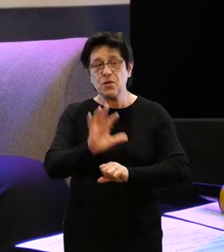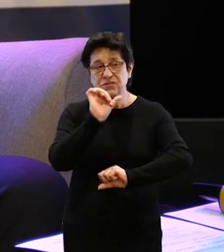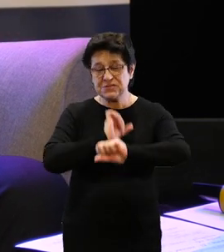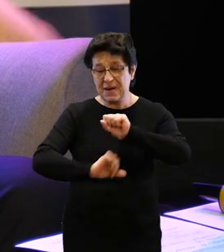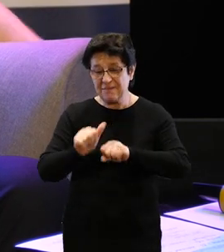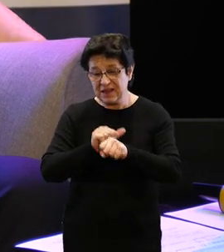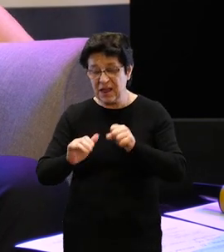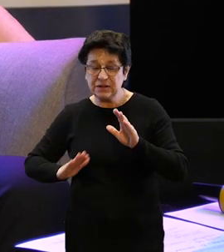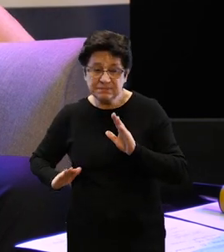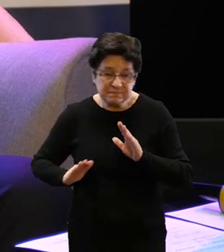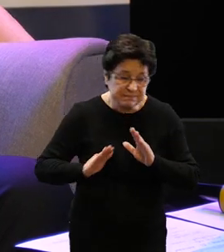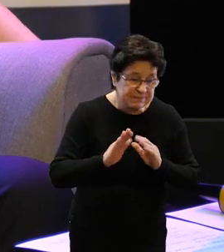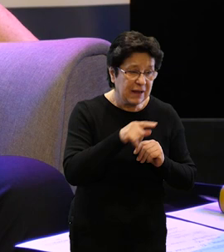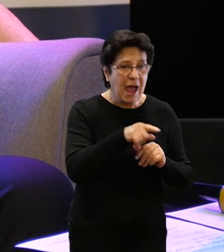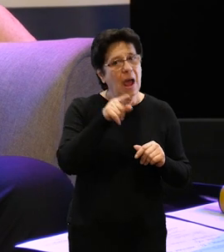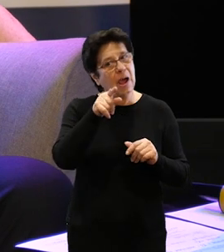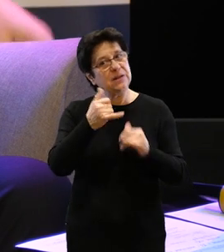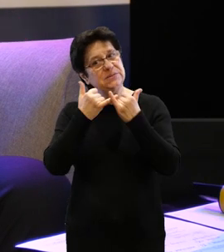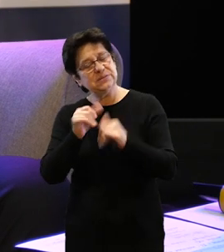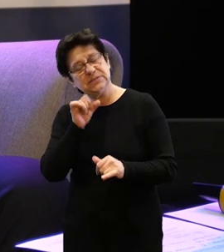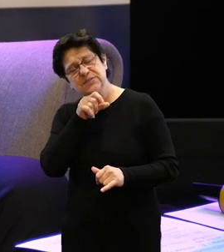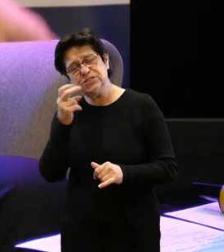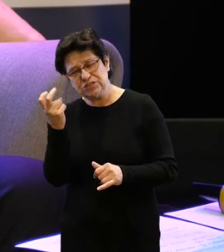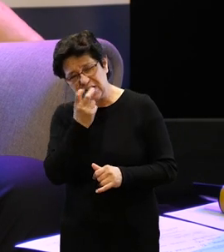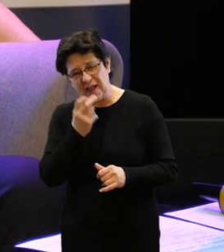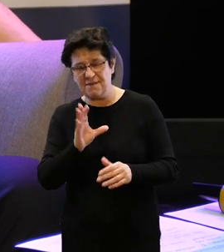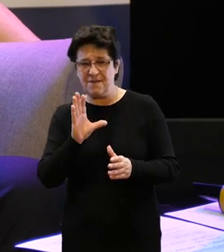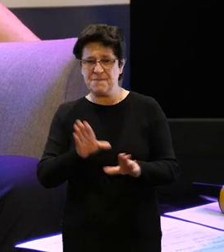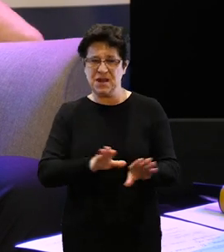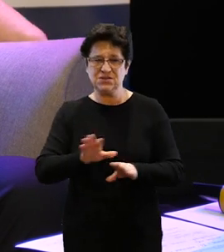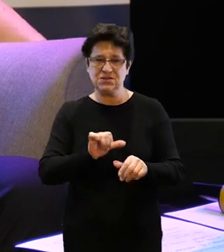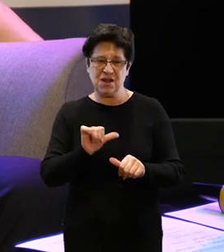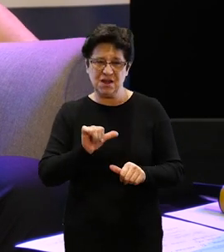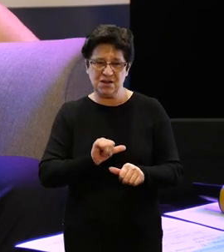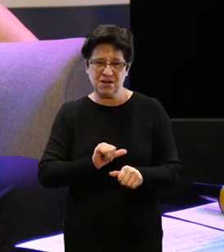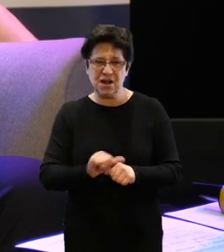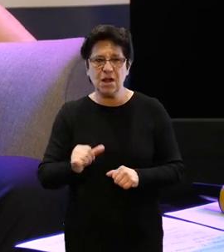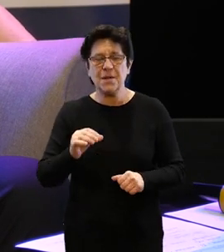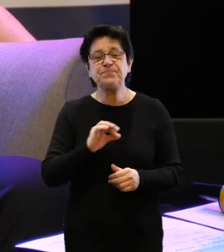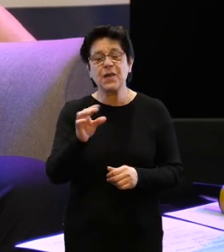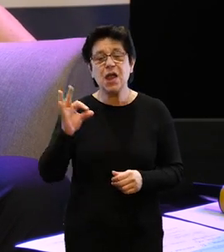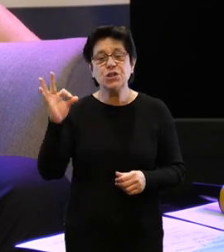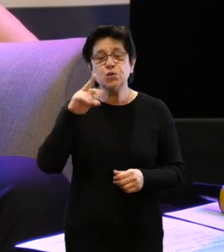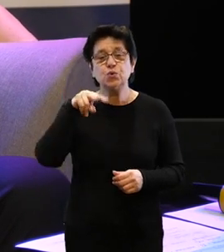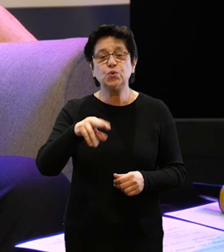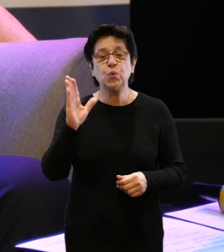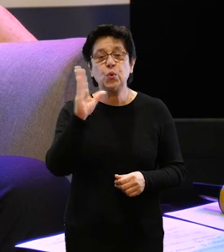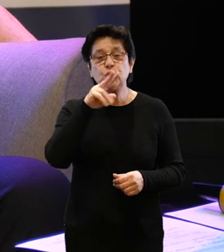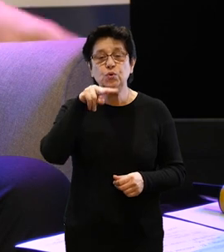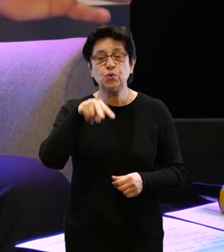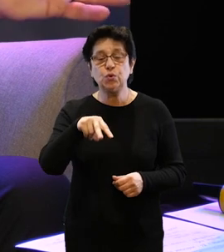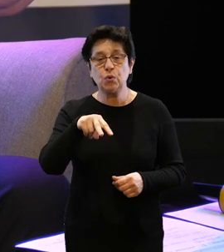takiego obejrzeć i też polecam ciekawe miejsca tutaj kolejny znowu Muzeum Regionalne w Suszu znowu właściciel jest